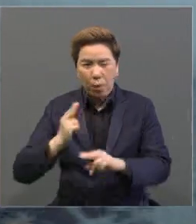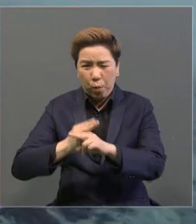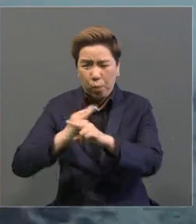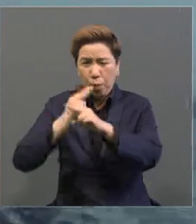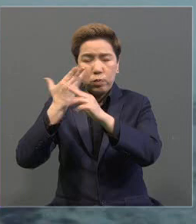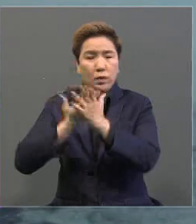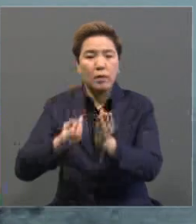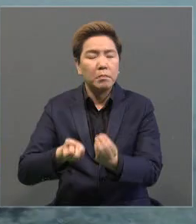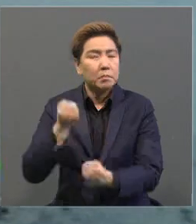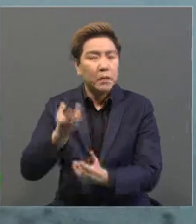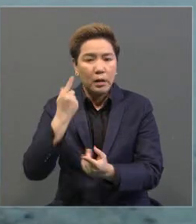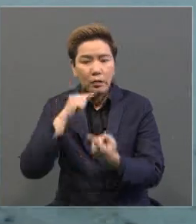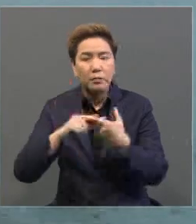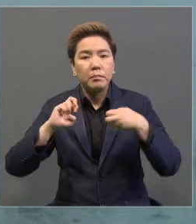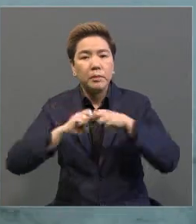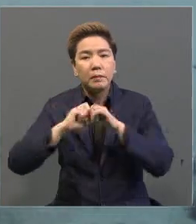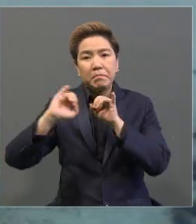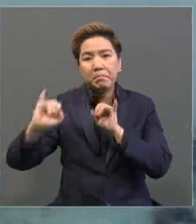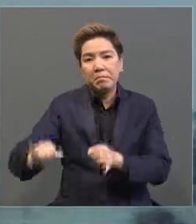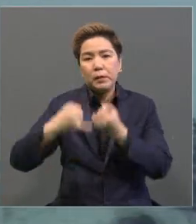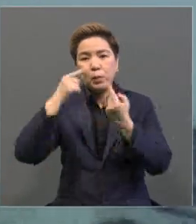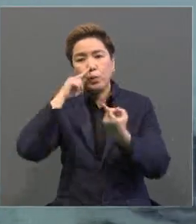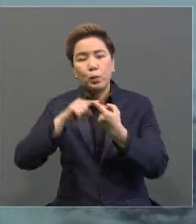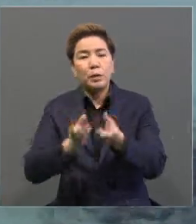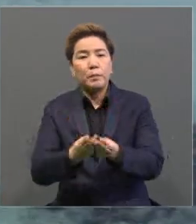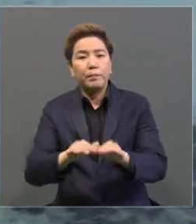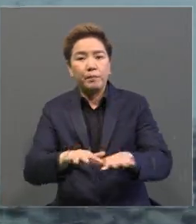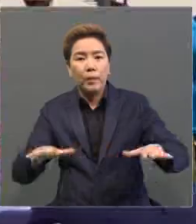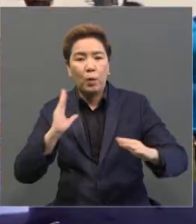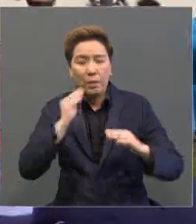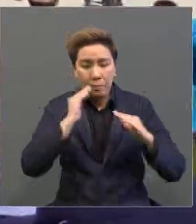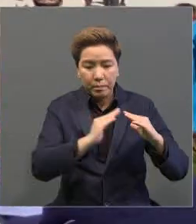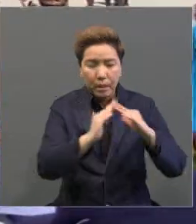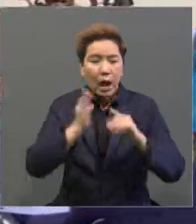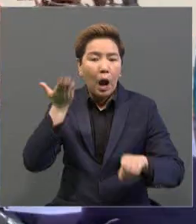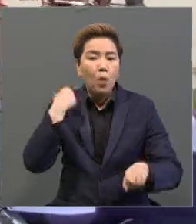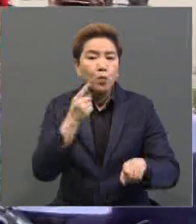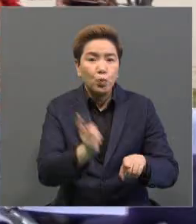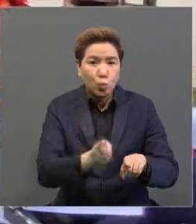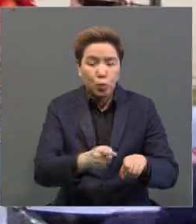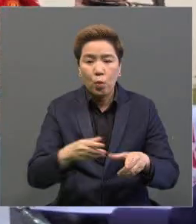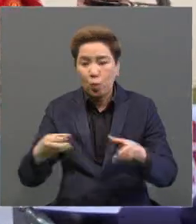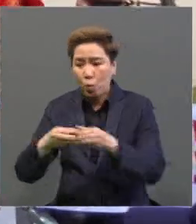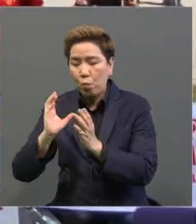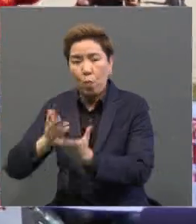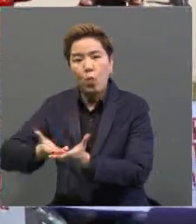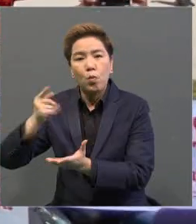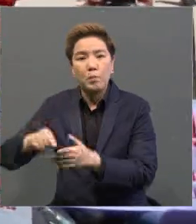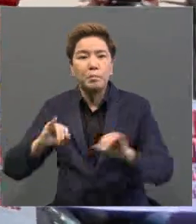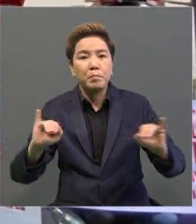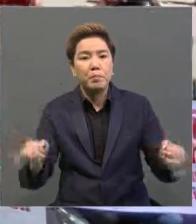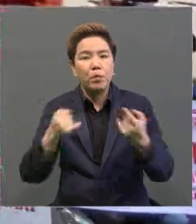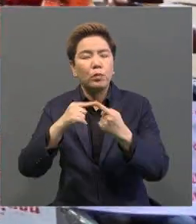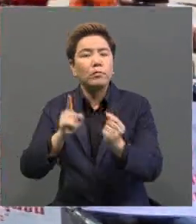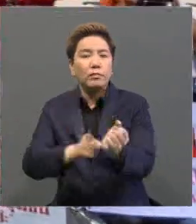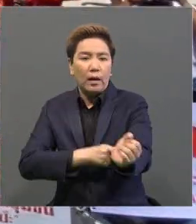วทำให้เกิดข้อพิพาทโดยเฉพาะเรื่องที่ดินระหว่างชาวบ้านดั้งเดิมบนเกาะกับกลุ่มนายทุนที่มี